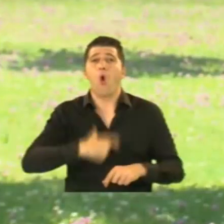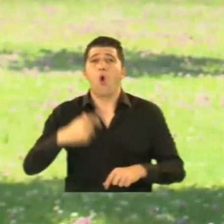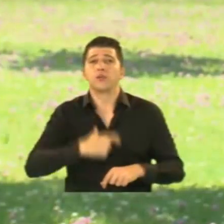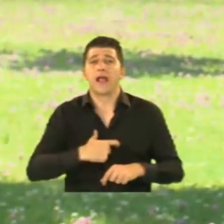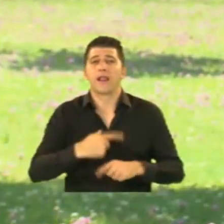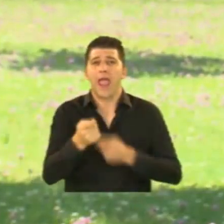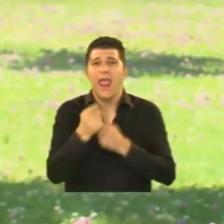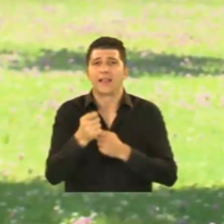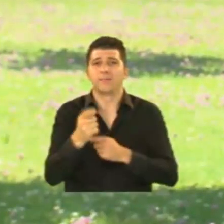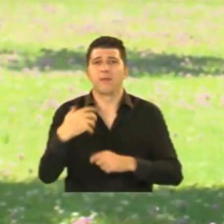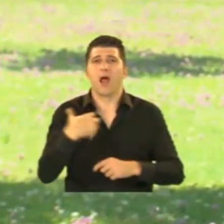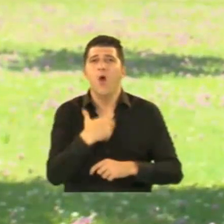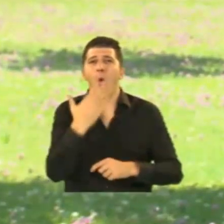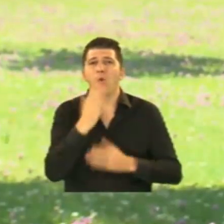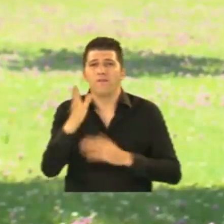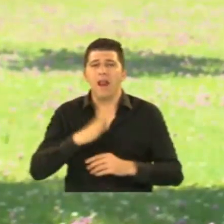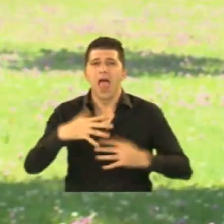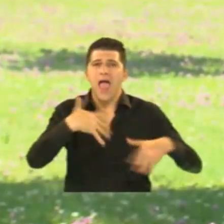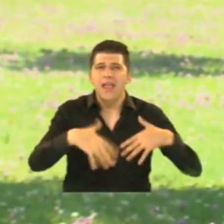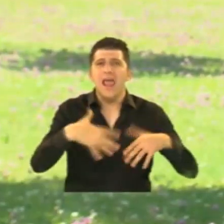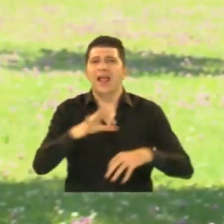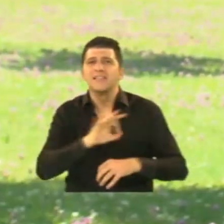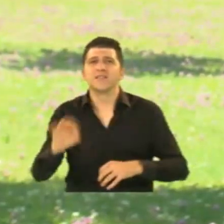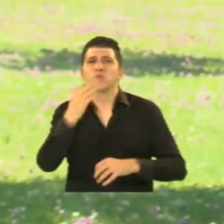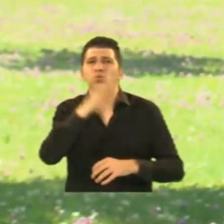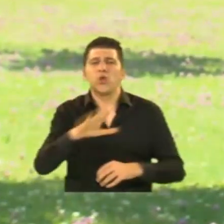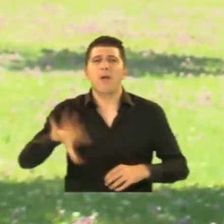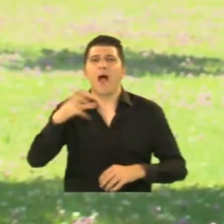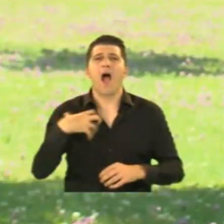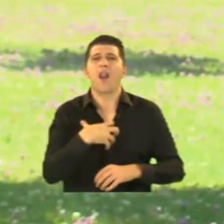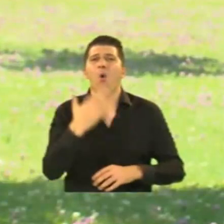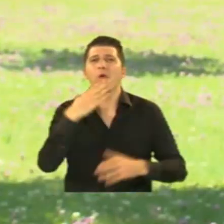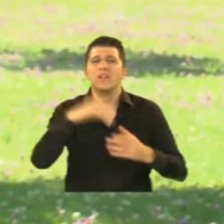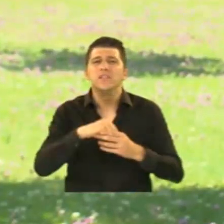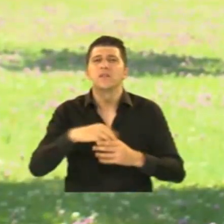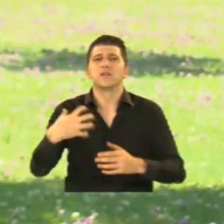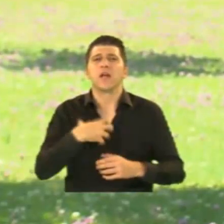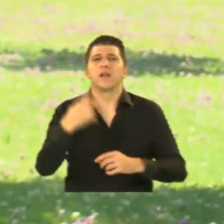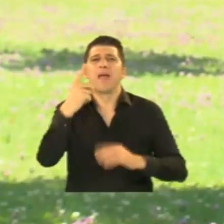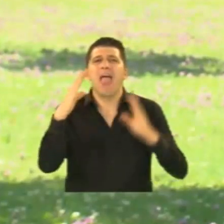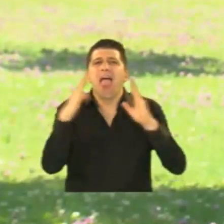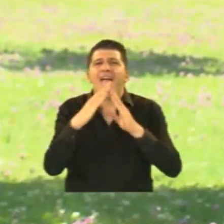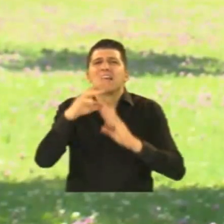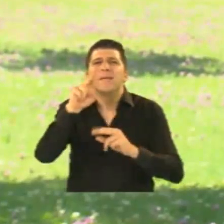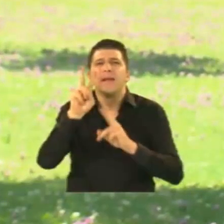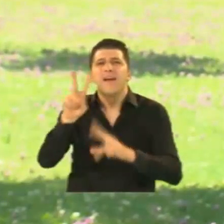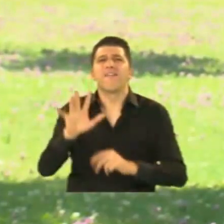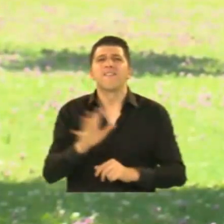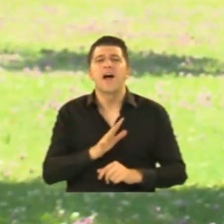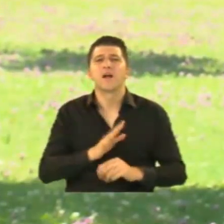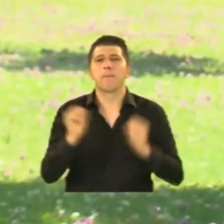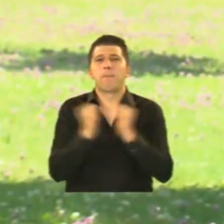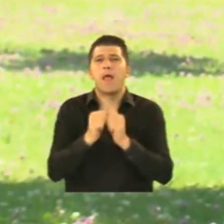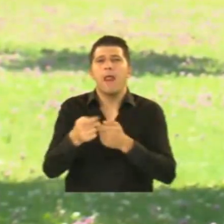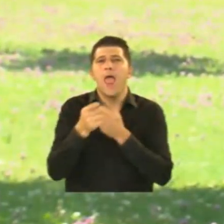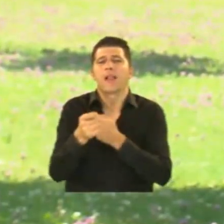Eğitim Anaokulu'na gideceğiz. Engelli engelsiz minikler bu anaokulunda adeta bir yuva sıcaklığında